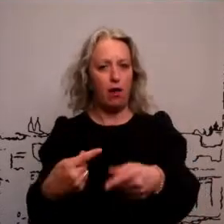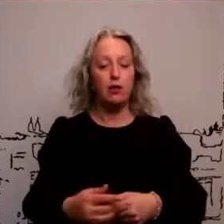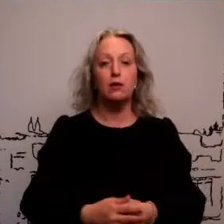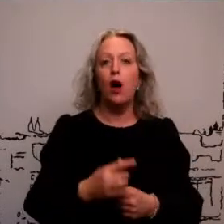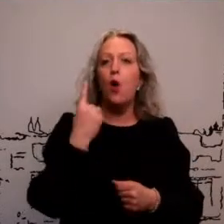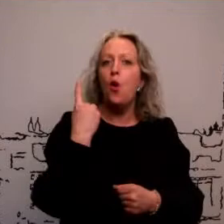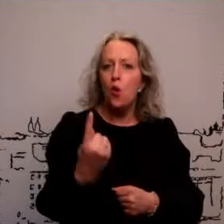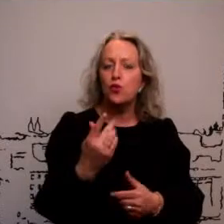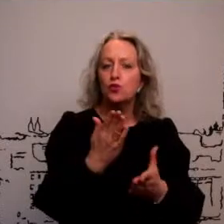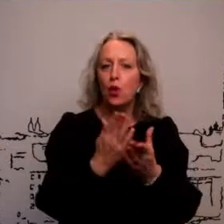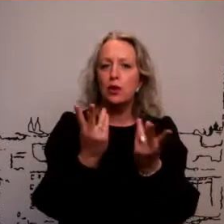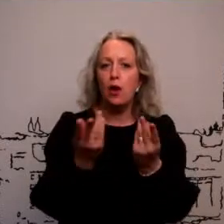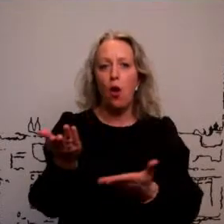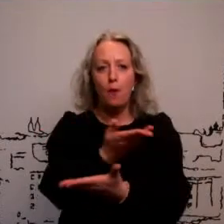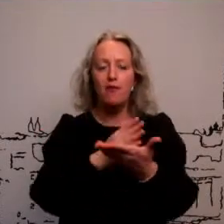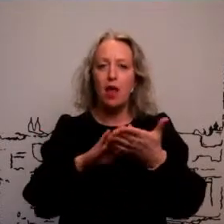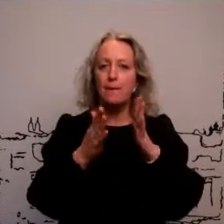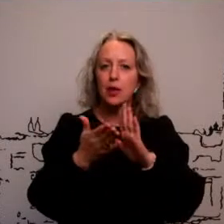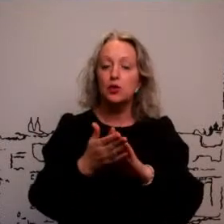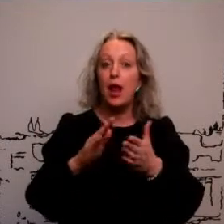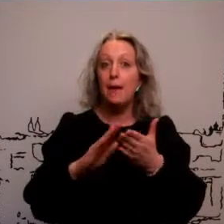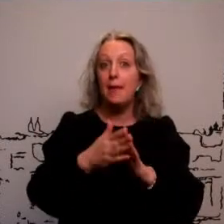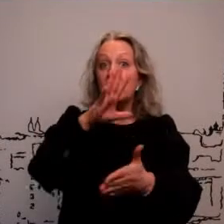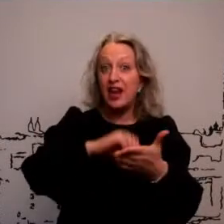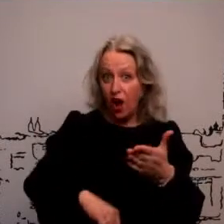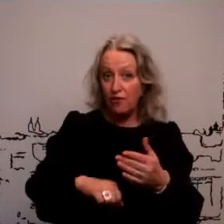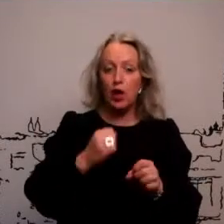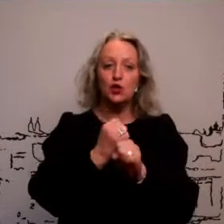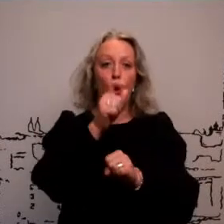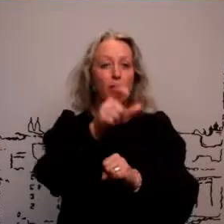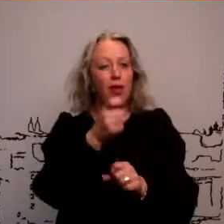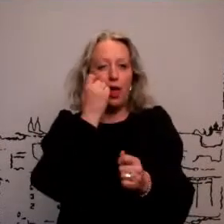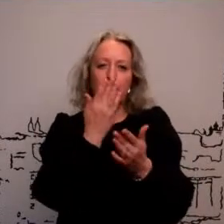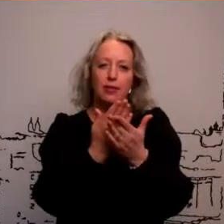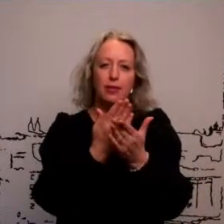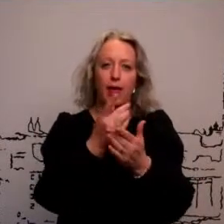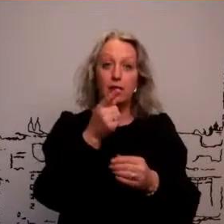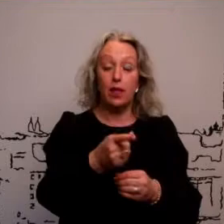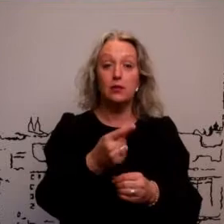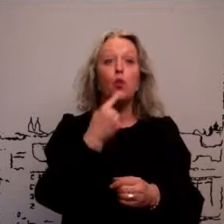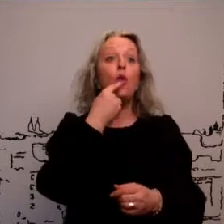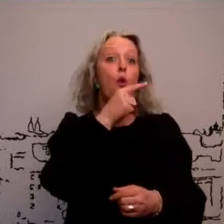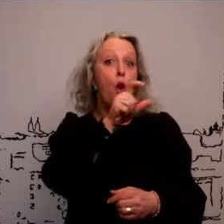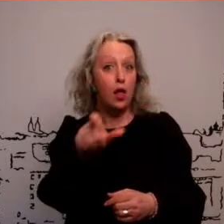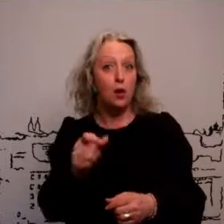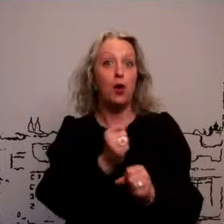see, et lepitakse kokku, eks ole leppetrahvis, kui töötaja näiteks on küll öelnud, jah, ma tulen tööle,